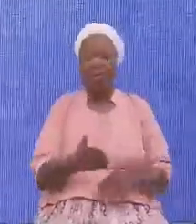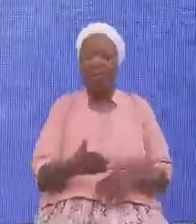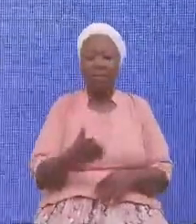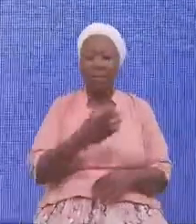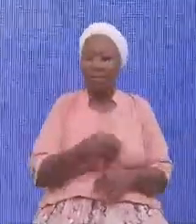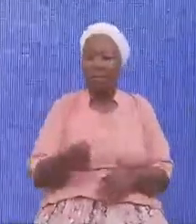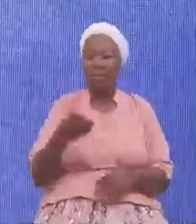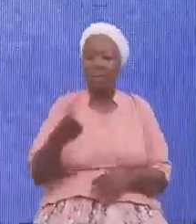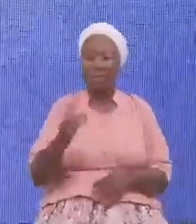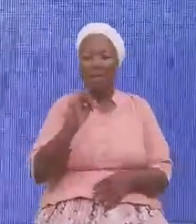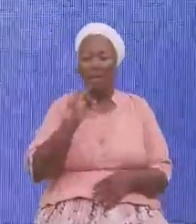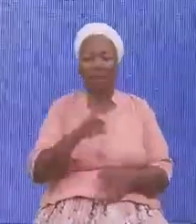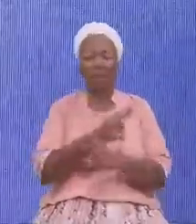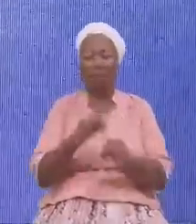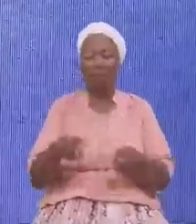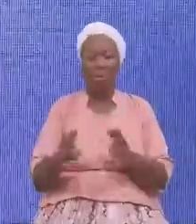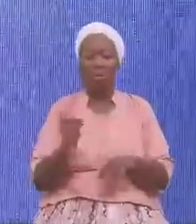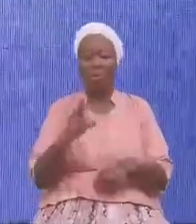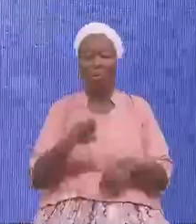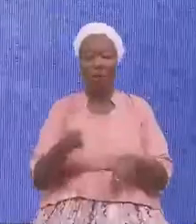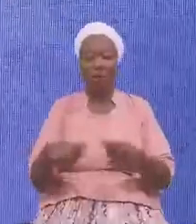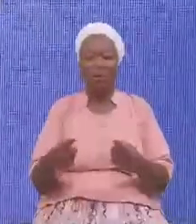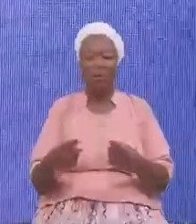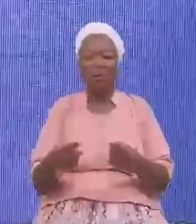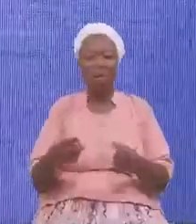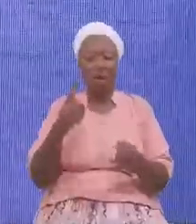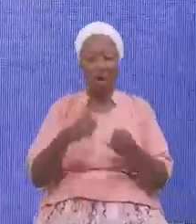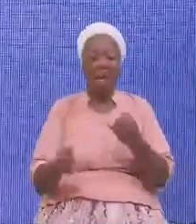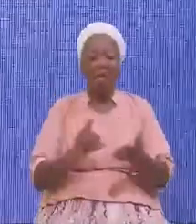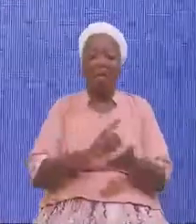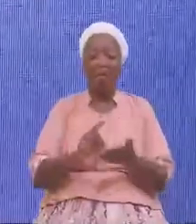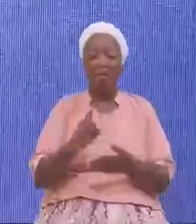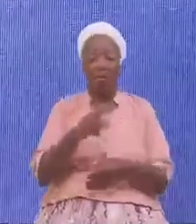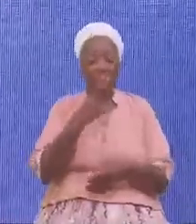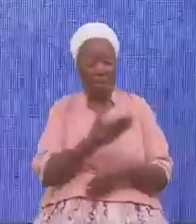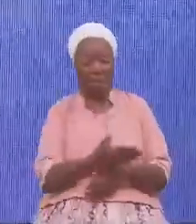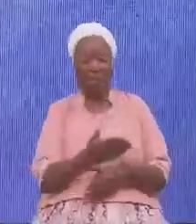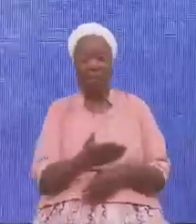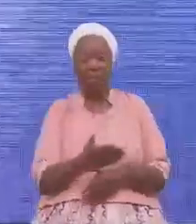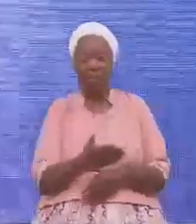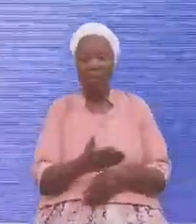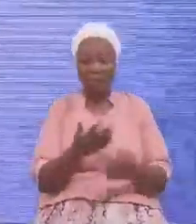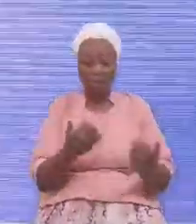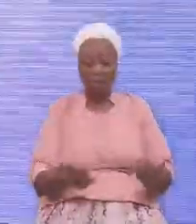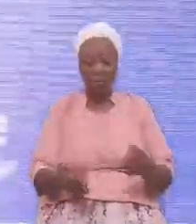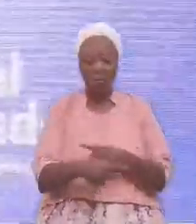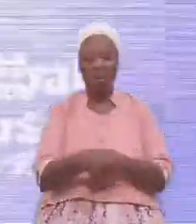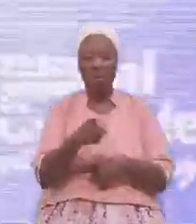et tu ne pouvais aller nulle part. La dernière semaine, tu étais là. Aujourd'hui, tu es là.